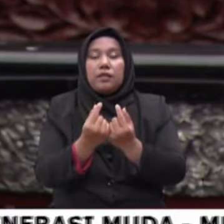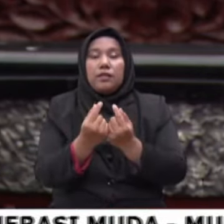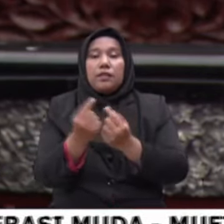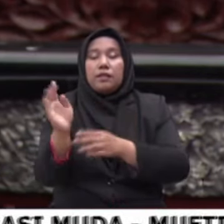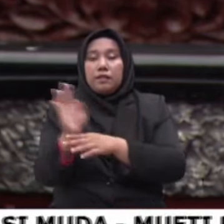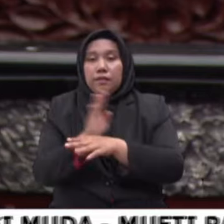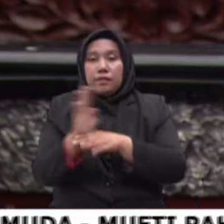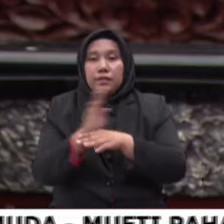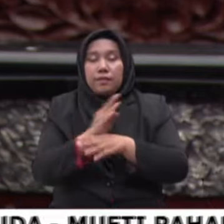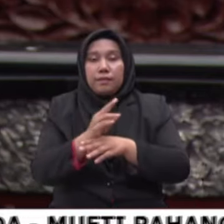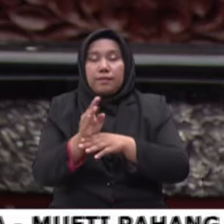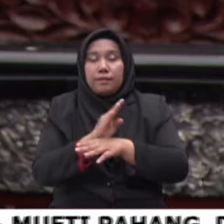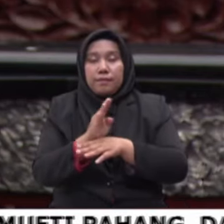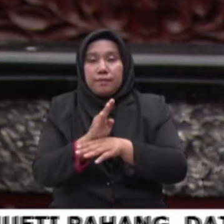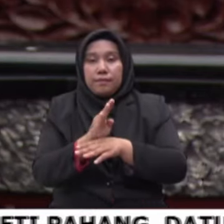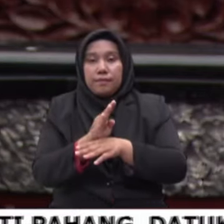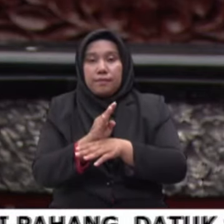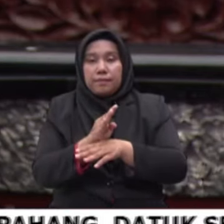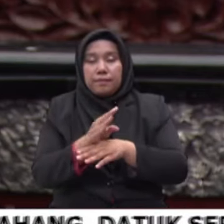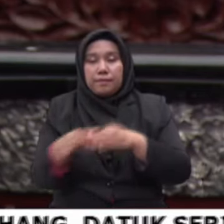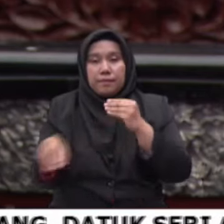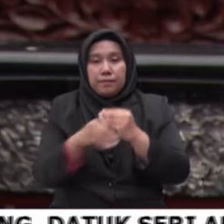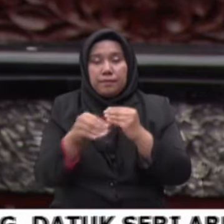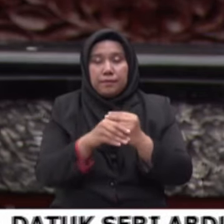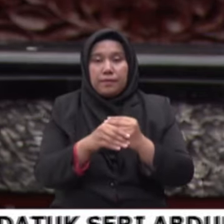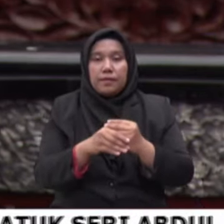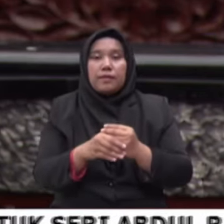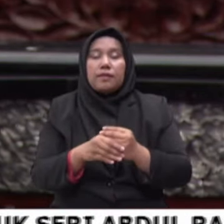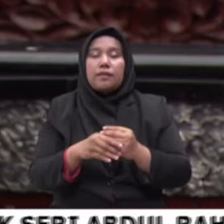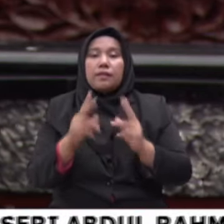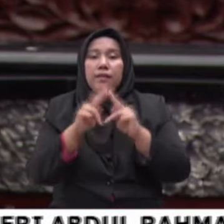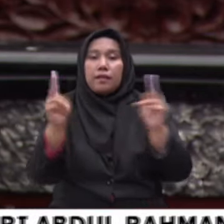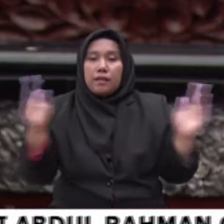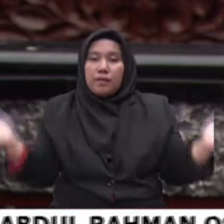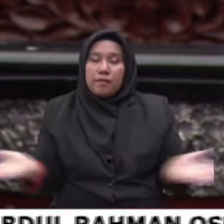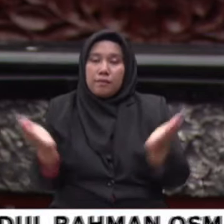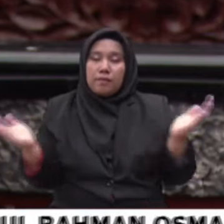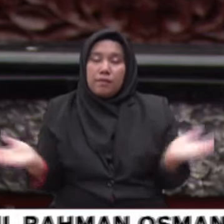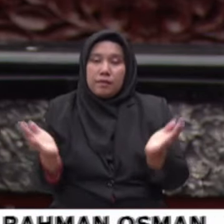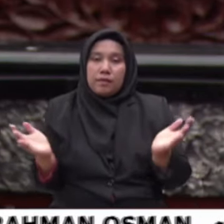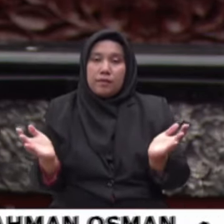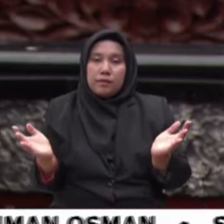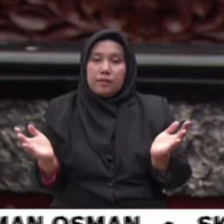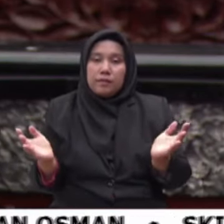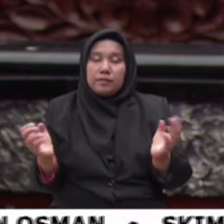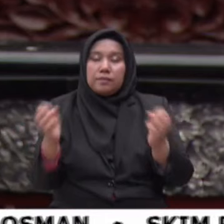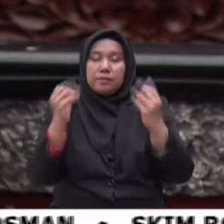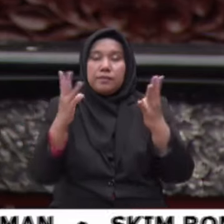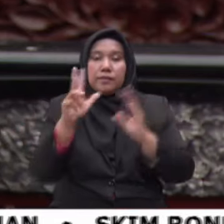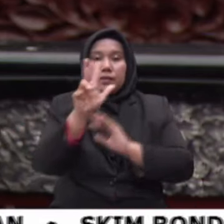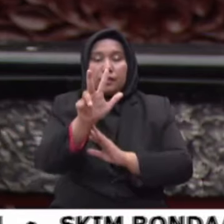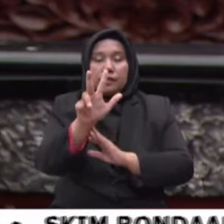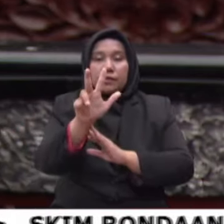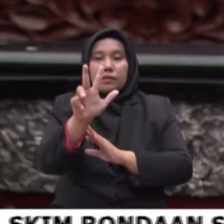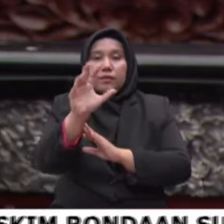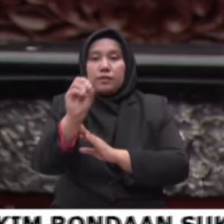penambahannya amat memberangsangkan sebanyak RM35 juta.